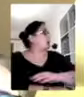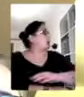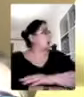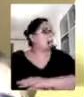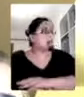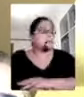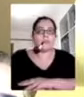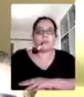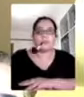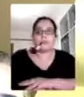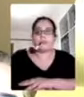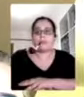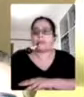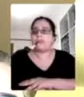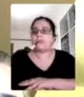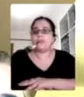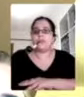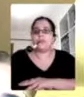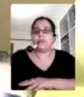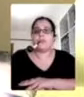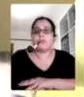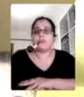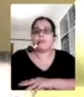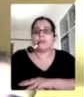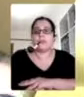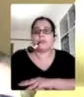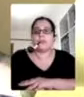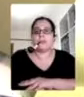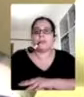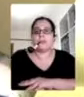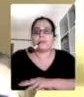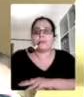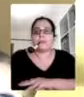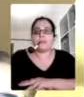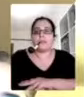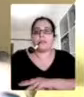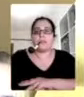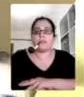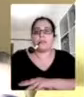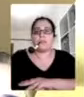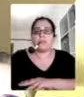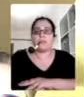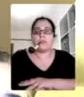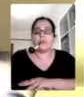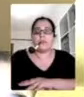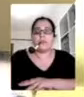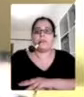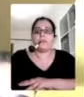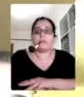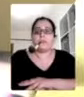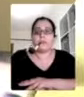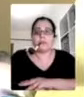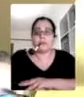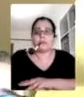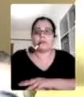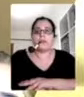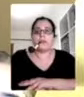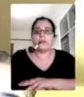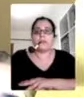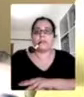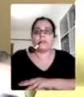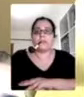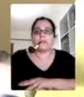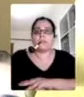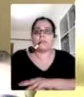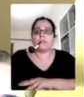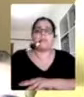vergisi sıfır diye gözüküyor ÖTV'si gümrük vergisinde ama şimdi adam içerisinden çıkarttığı zaman bizim filtreye bakacak, bizim şeye bakacak. O adam anlamaz